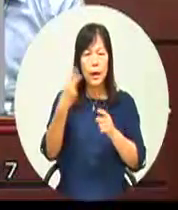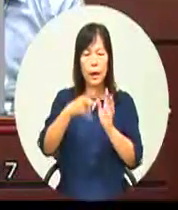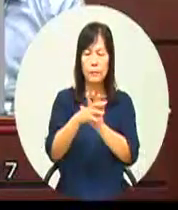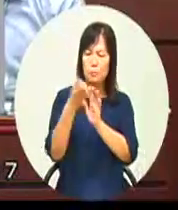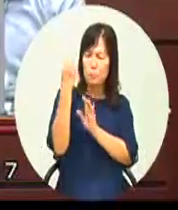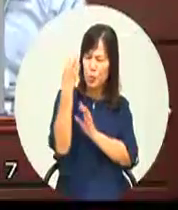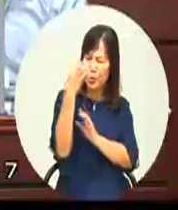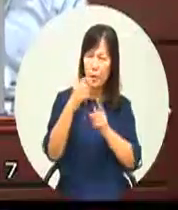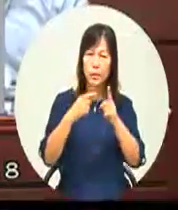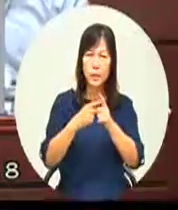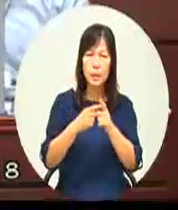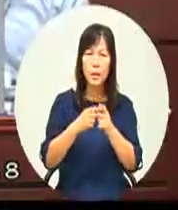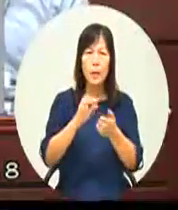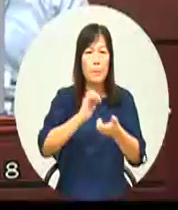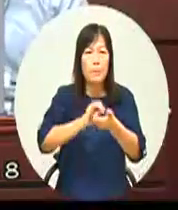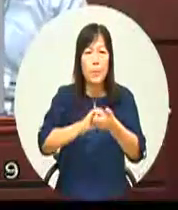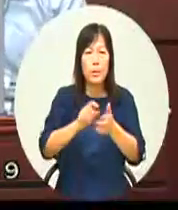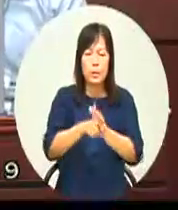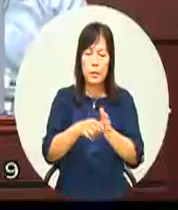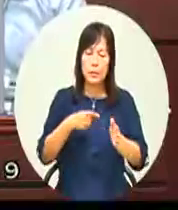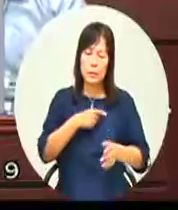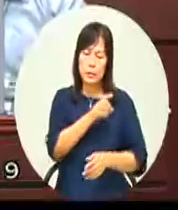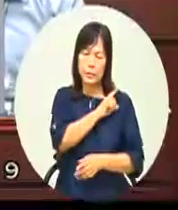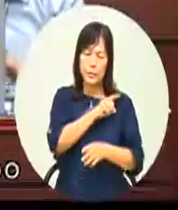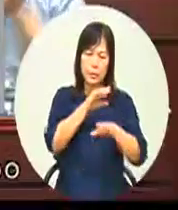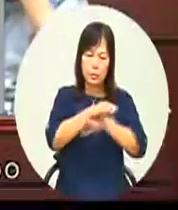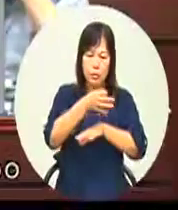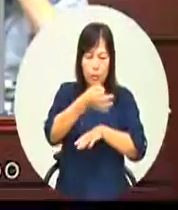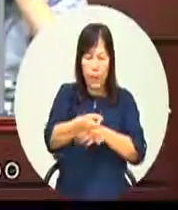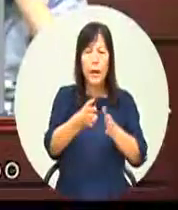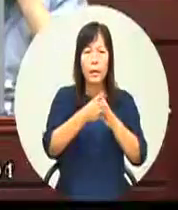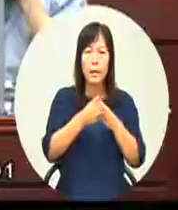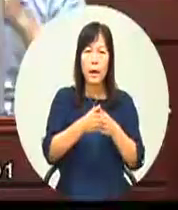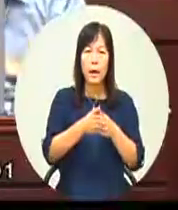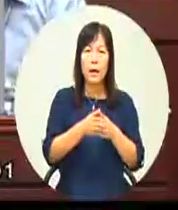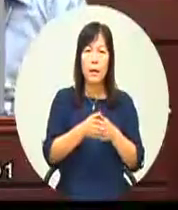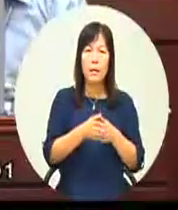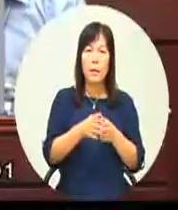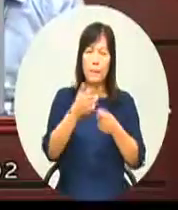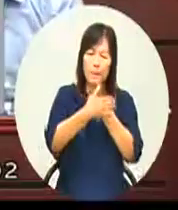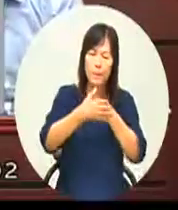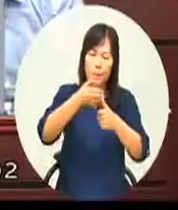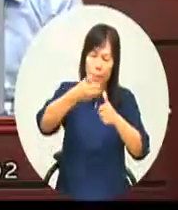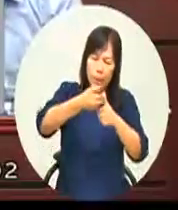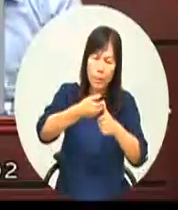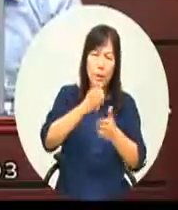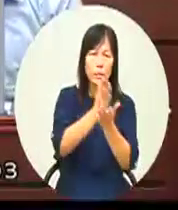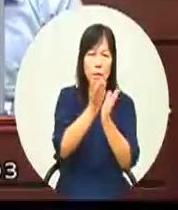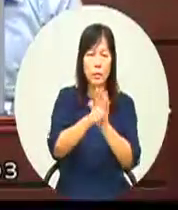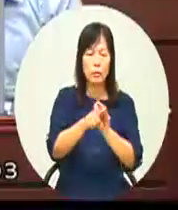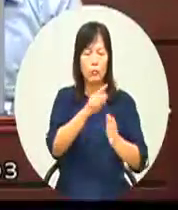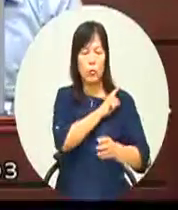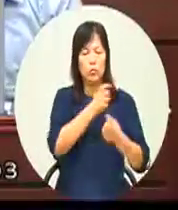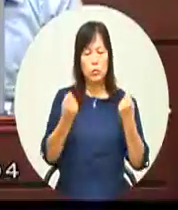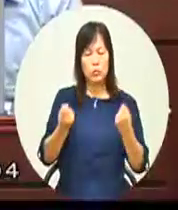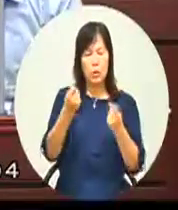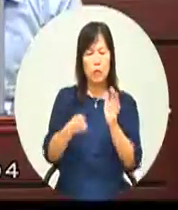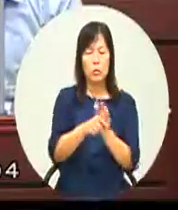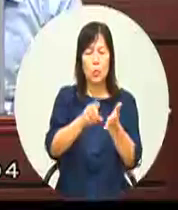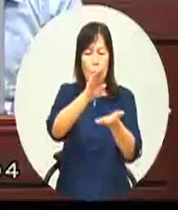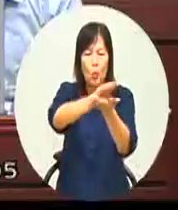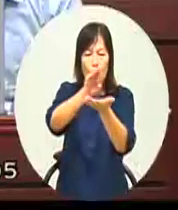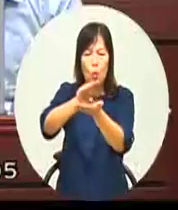的，他们不见得要去自己买车、养车，然后还要去开车的时候要停